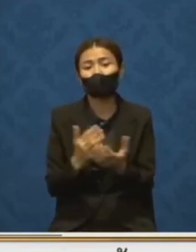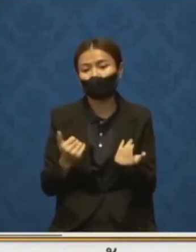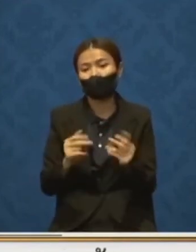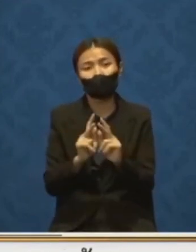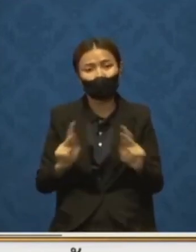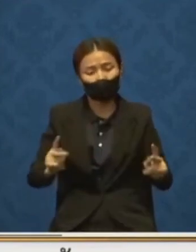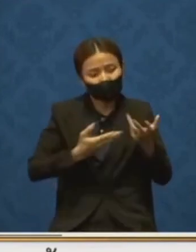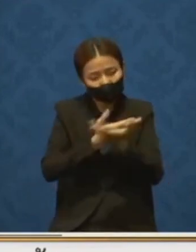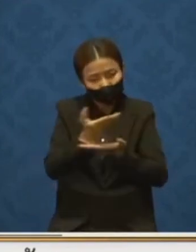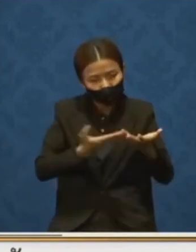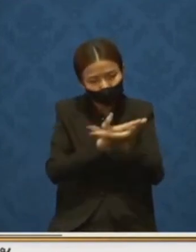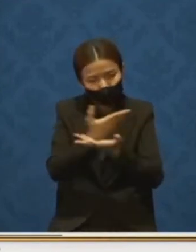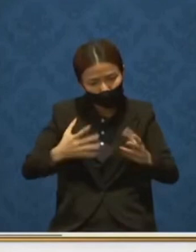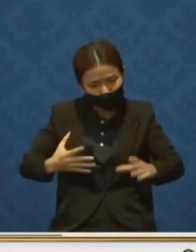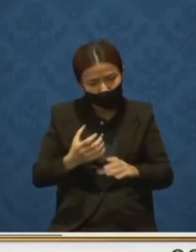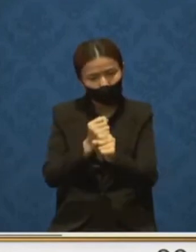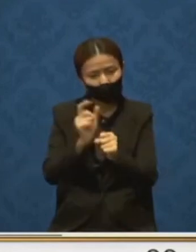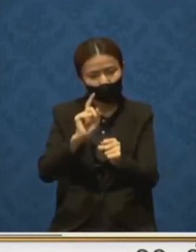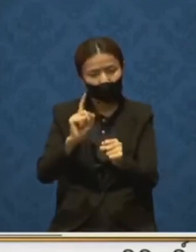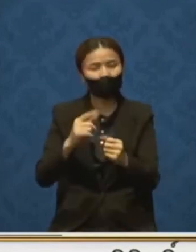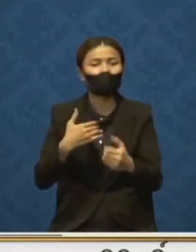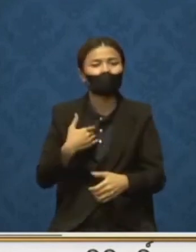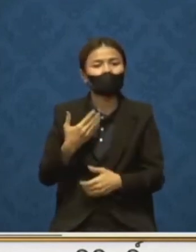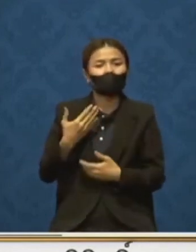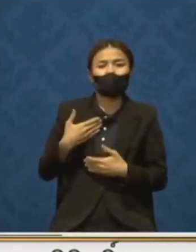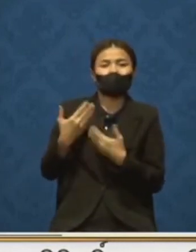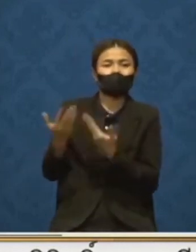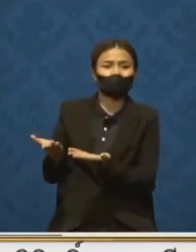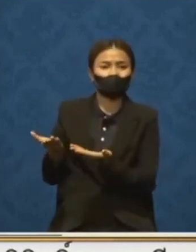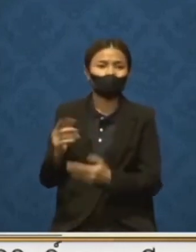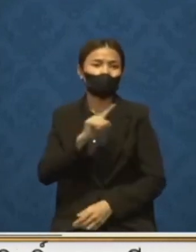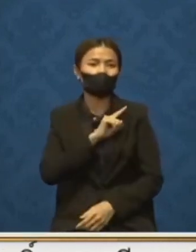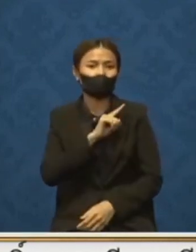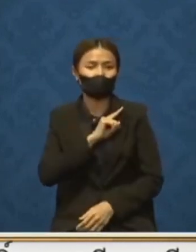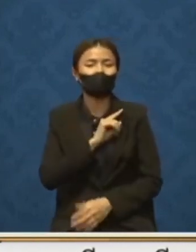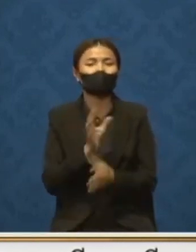ต่อที่ประชุมครับ เชิญท่านวีรกรครับ